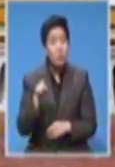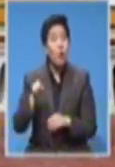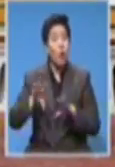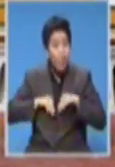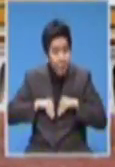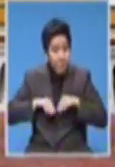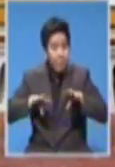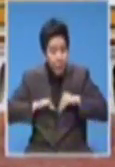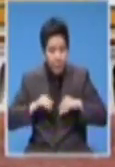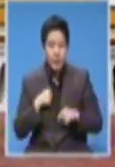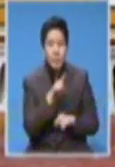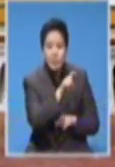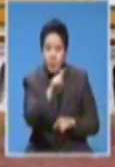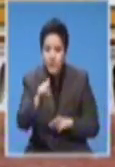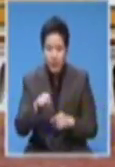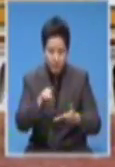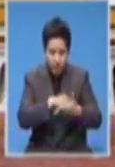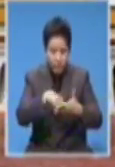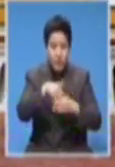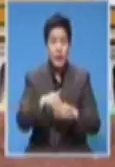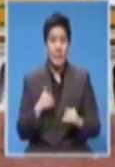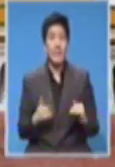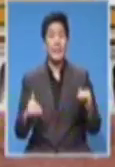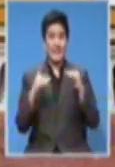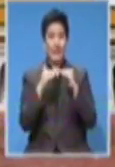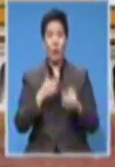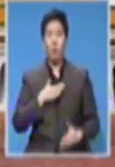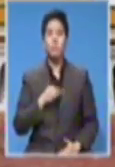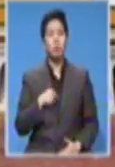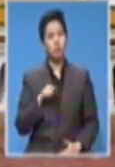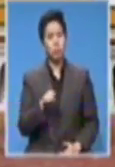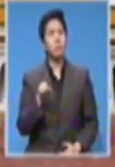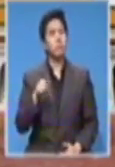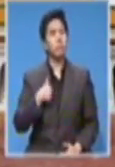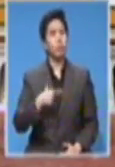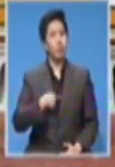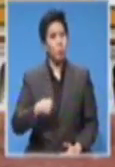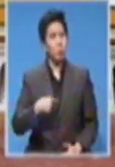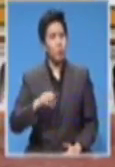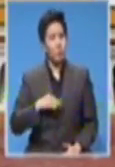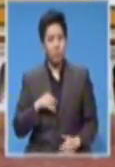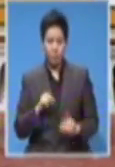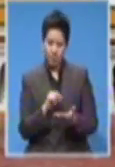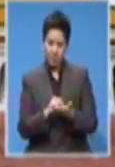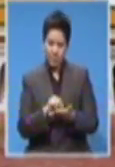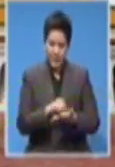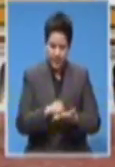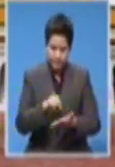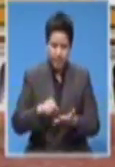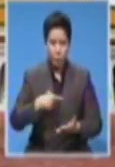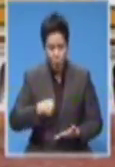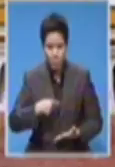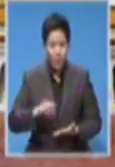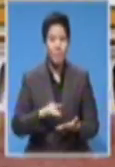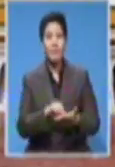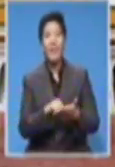ชอบแล้วแต่เขามีสิทธิ์ให้ท่านไปลงประชามติของประชาชนได้อีกทีนึงโดยรัฐบาลเป็นคนกำหนดออกมานะครับที่ผ่